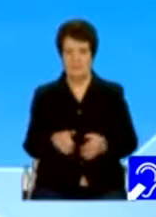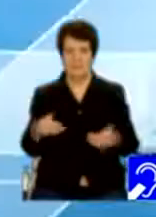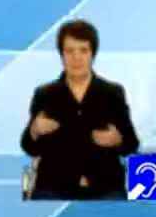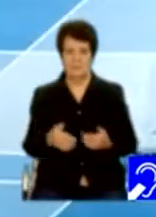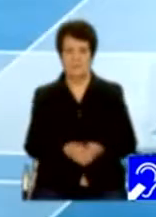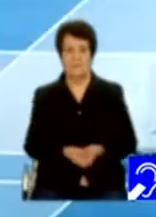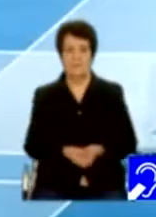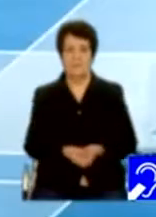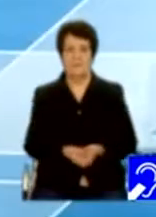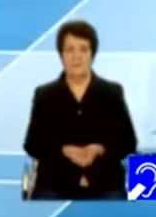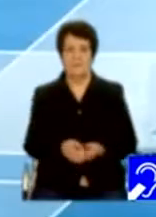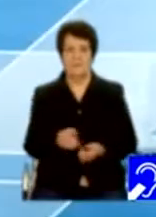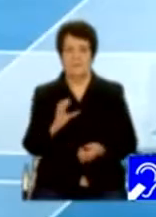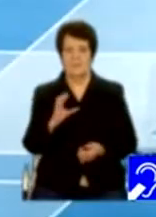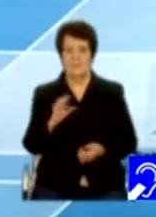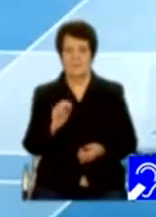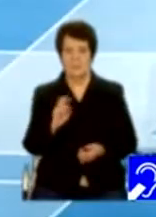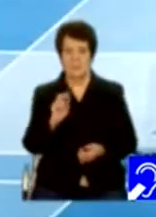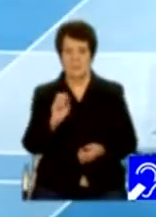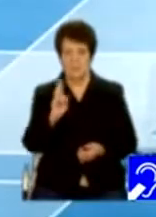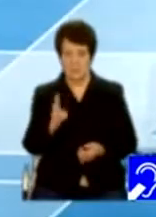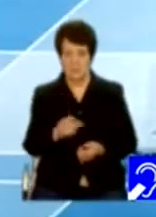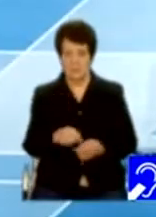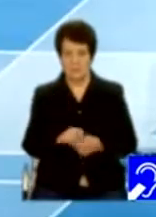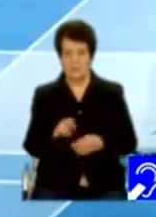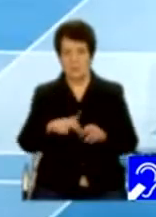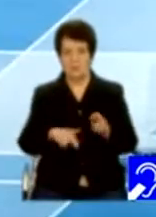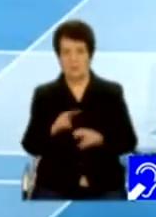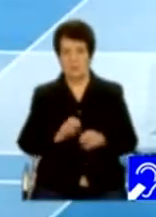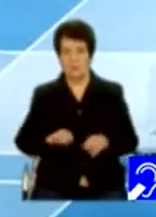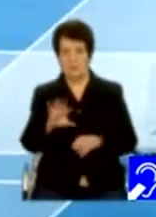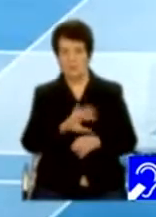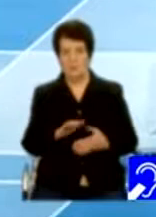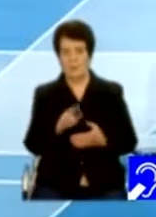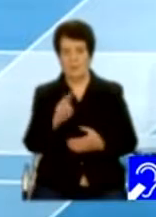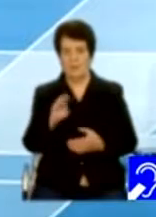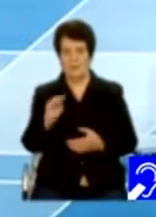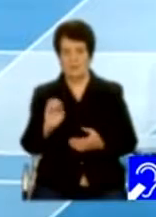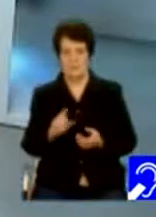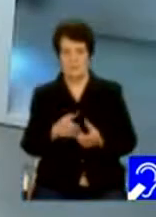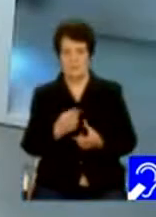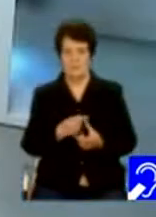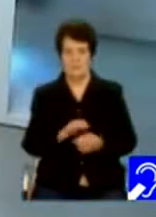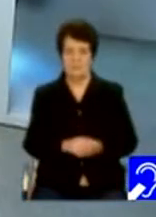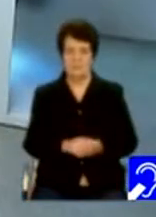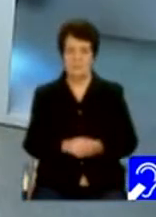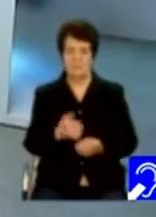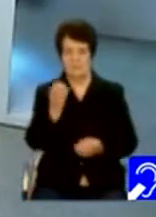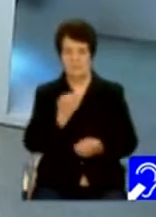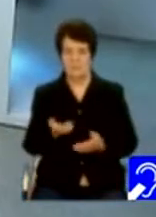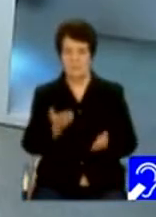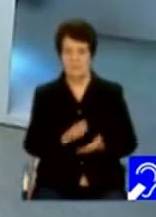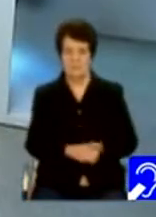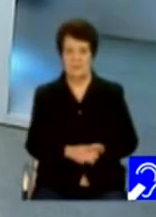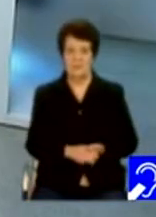ajut! Ion Straciuc, candidatul Partidului Acasă Construim Europa, deci Pace. Bună seara! Bună seara, mulțumesc de invitație!